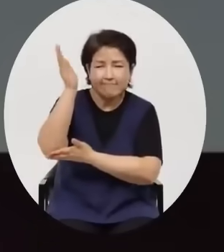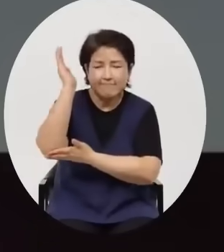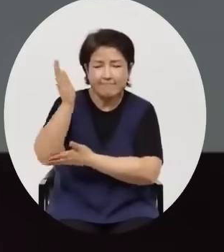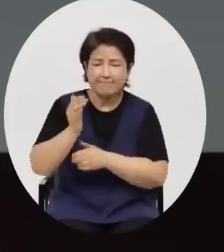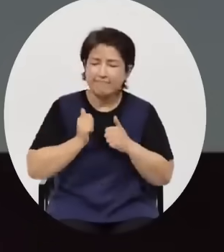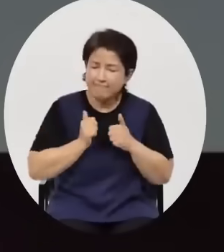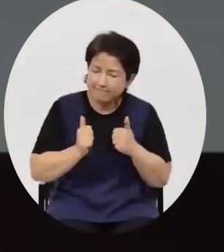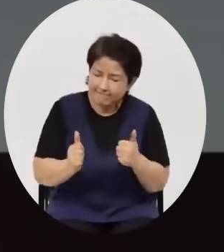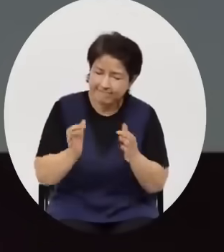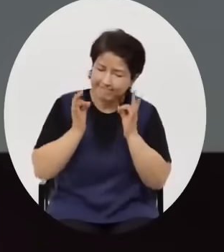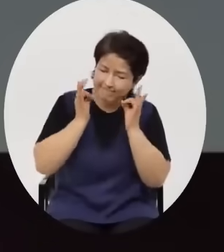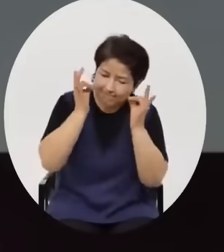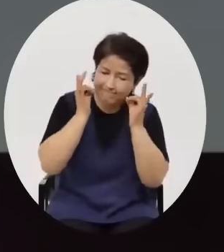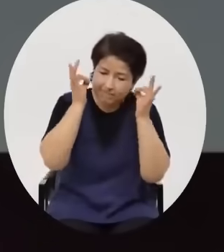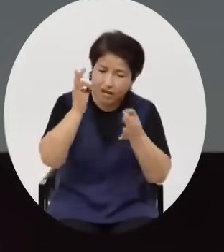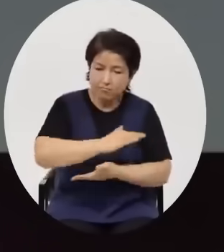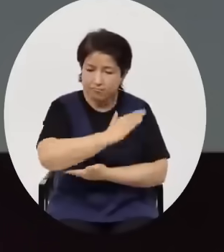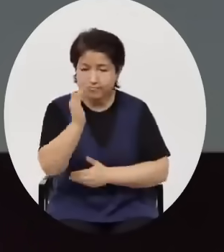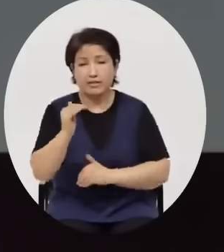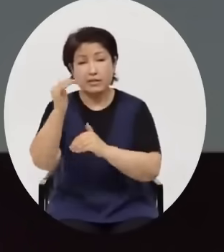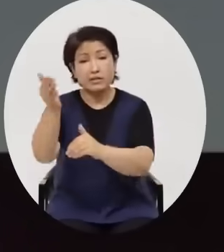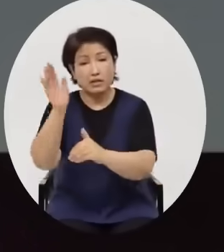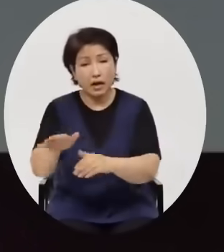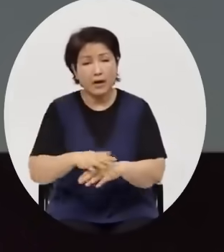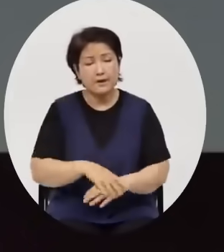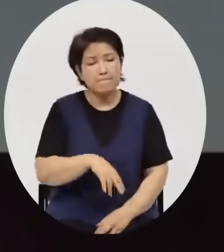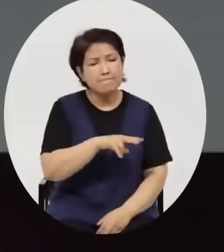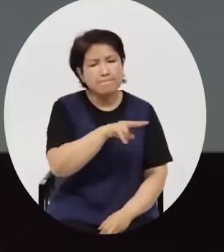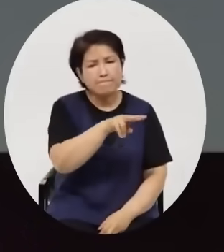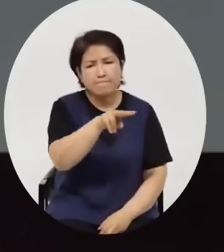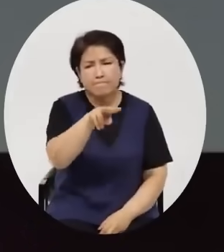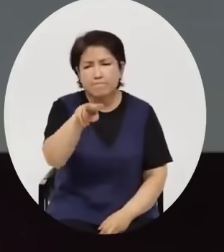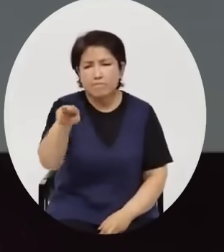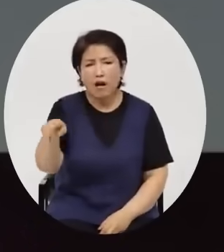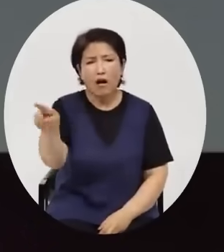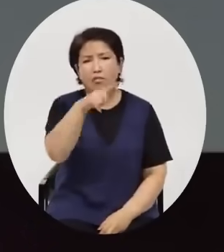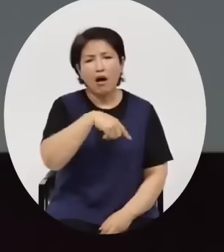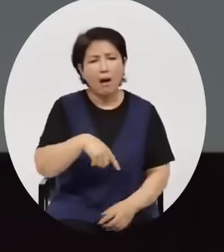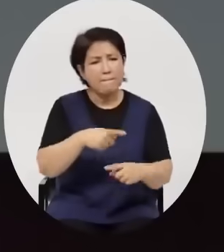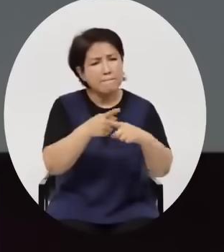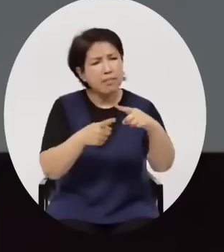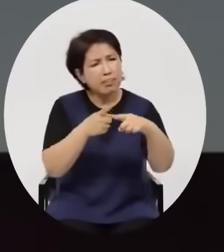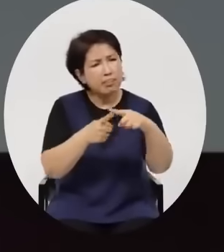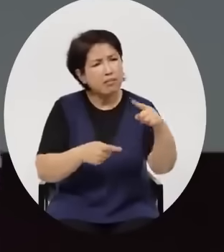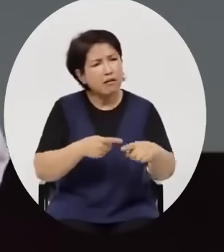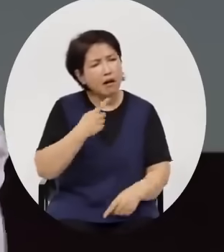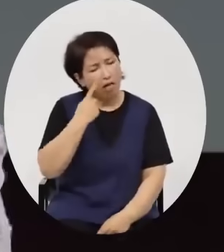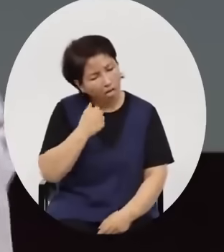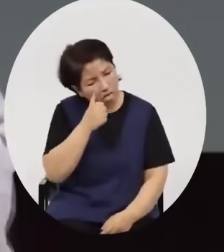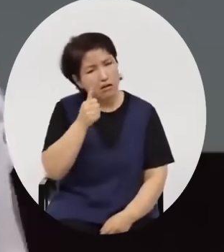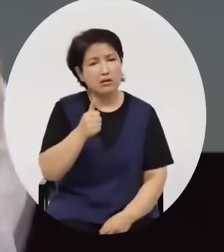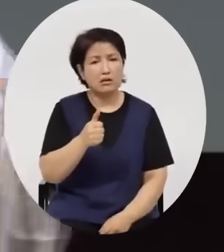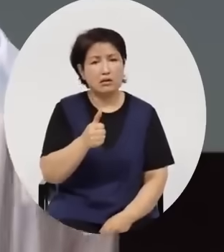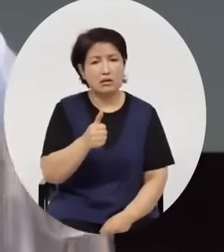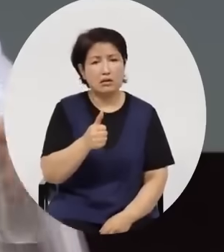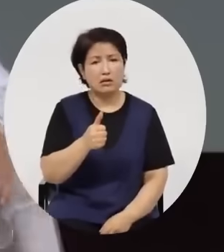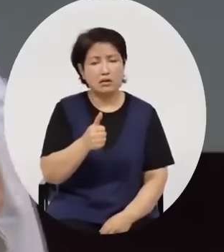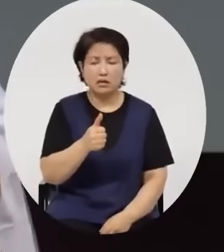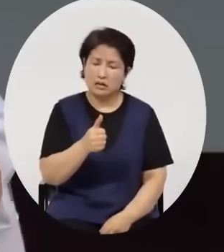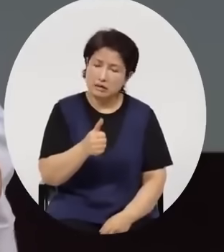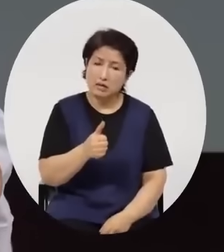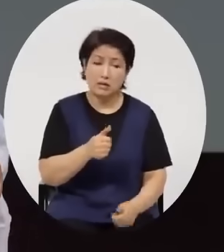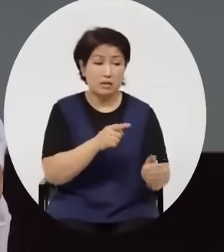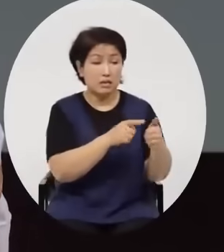진짜 강의를 열심히 했는데 하다가 이래 보니 절반이 졸고 있더라는 거예요. 그분 요지는